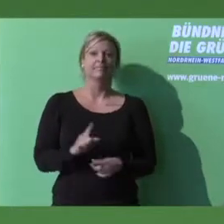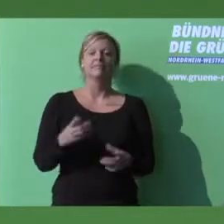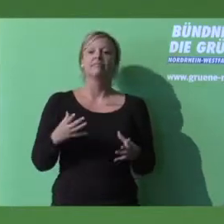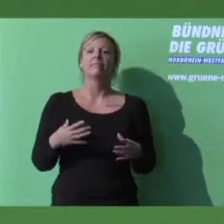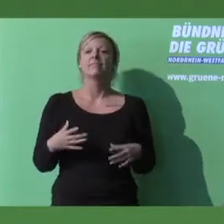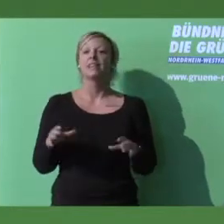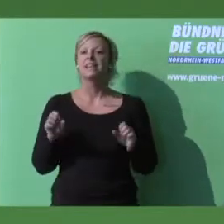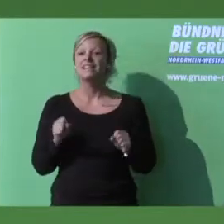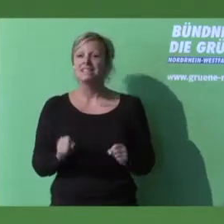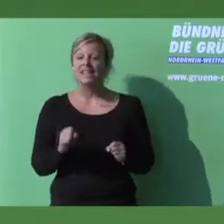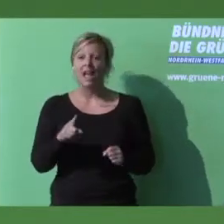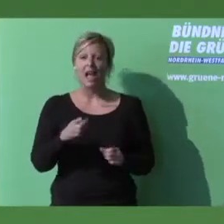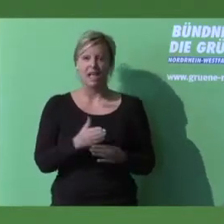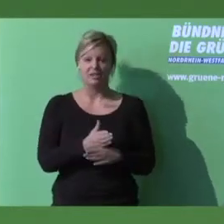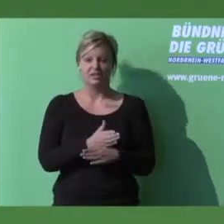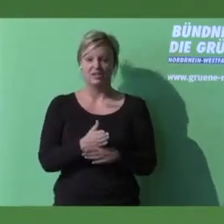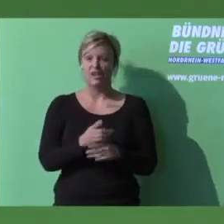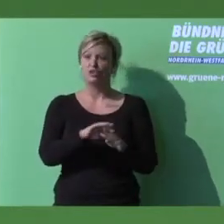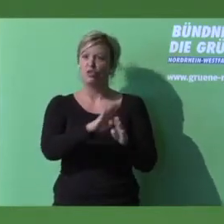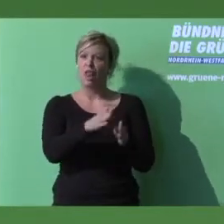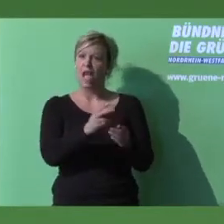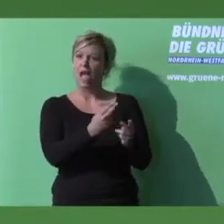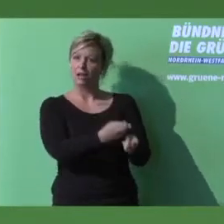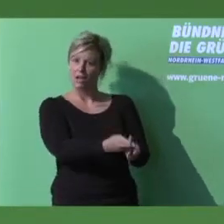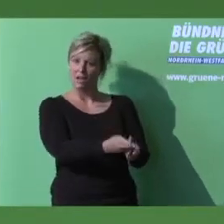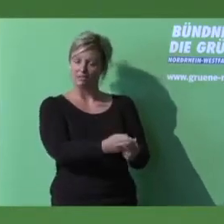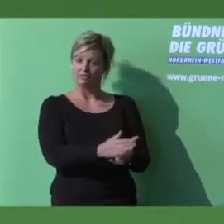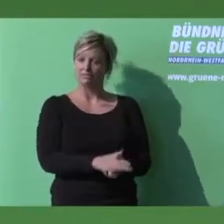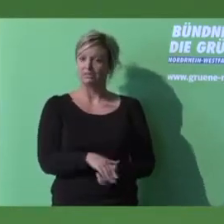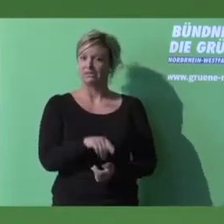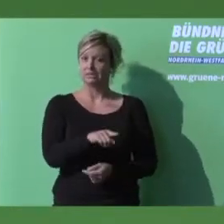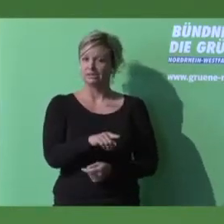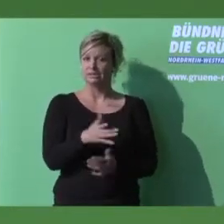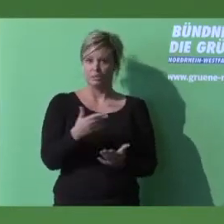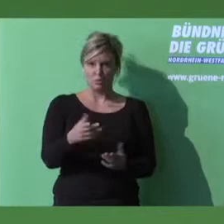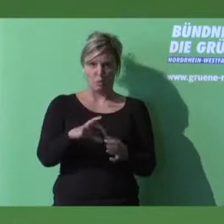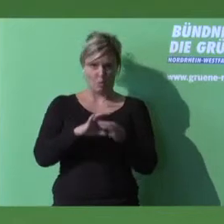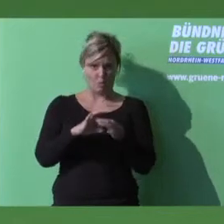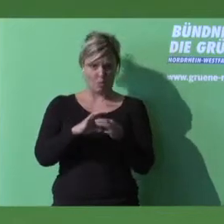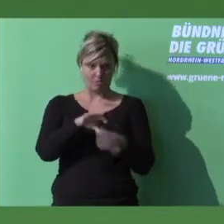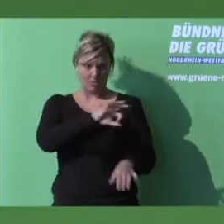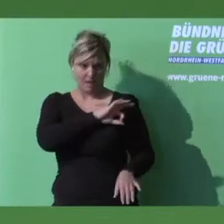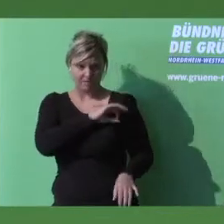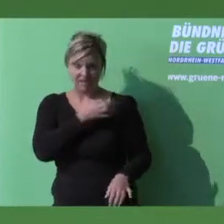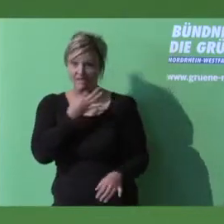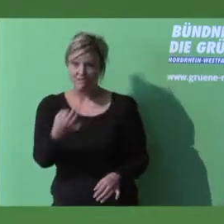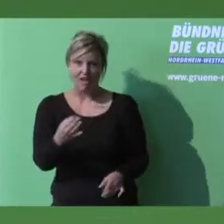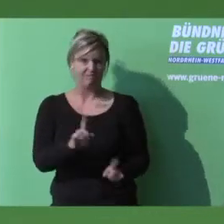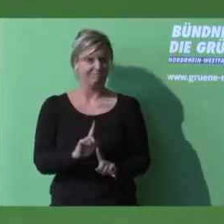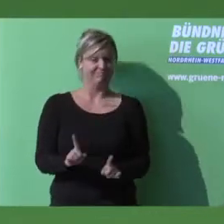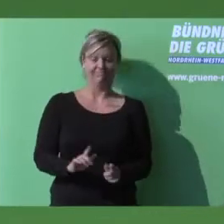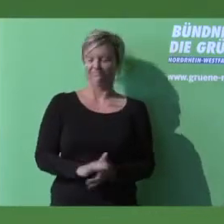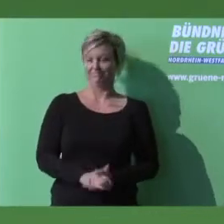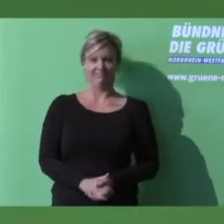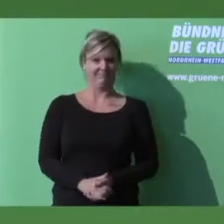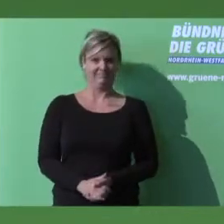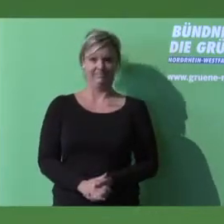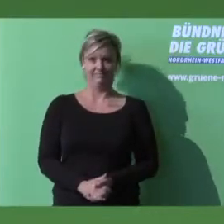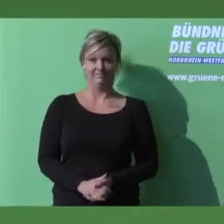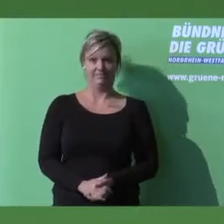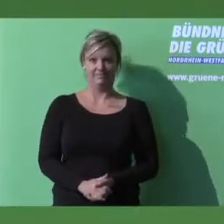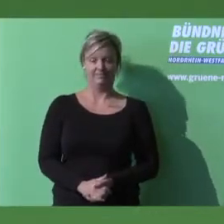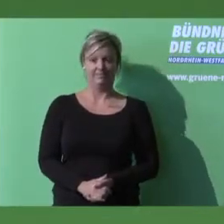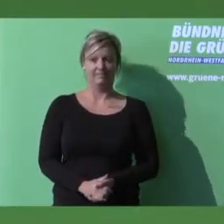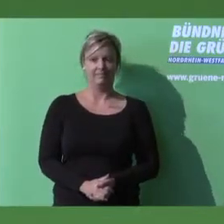Zwischenlagern bestimmt sich nicht nach Parteifarben. Und im Übrigen wird es so sein, dass der nächste